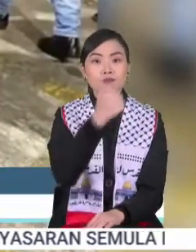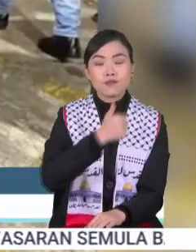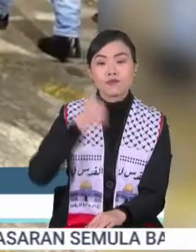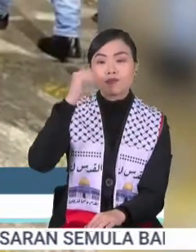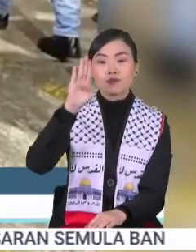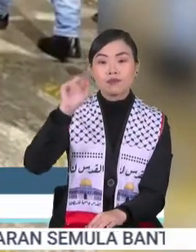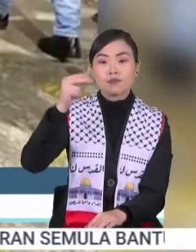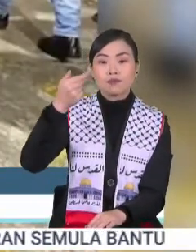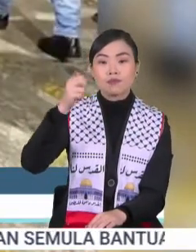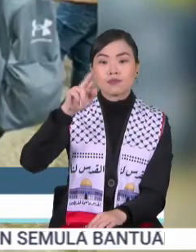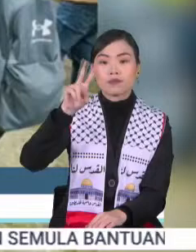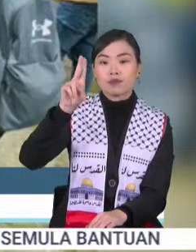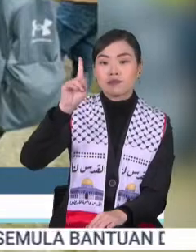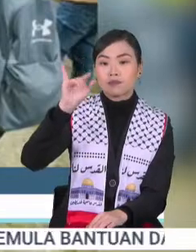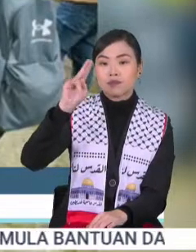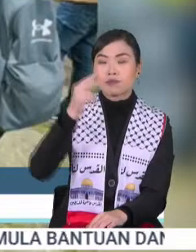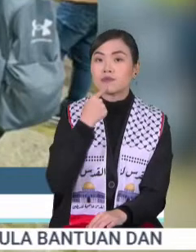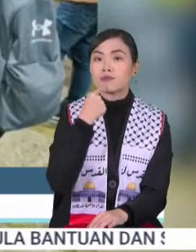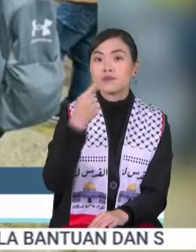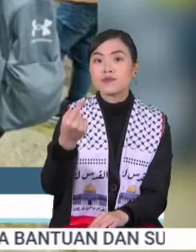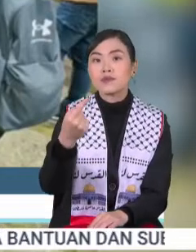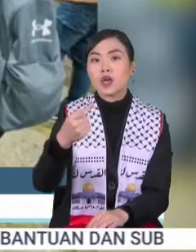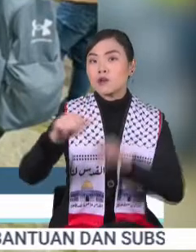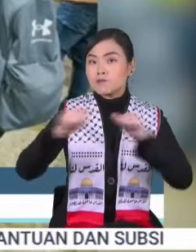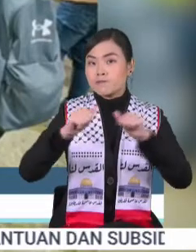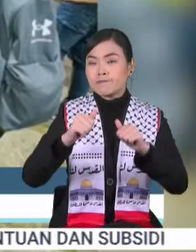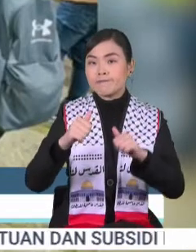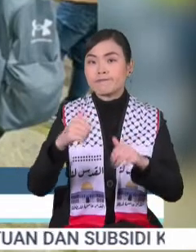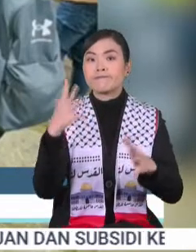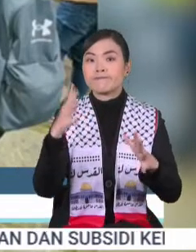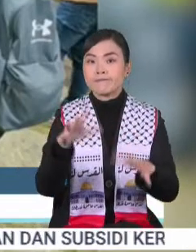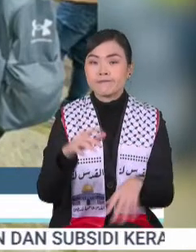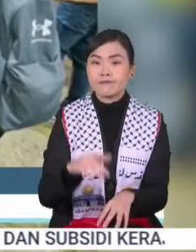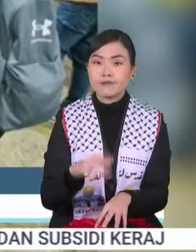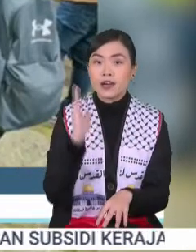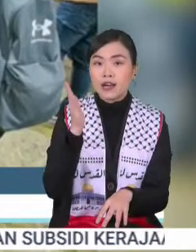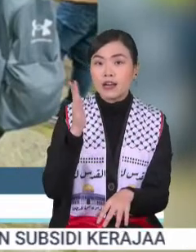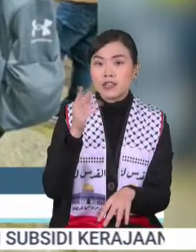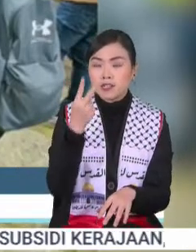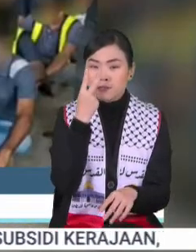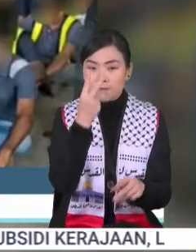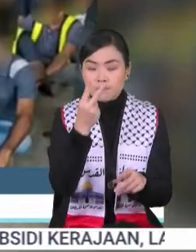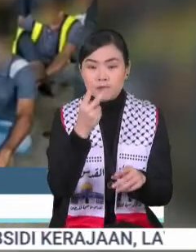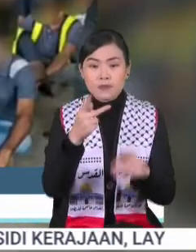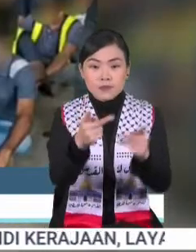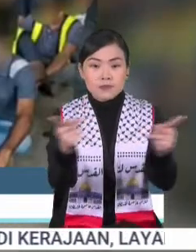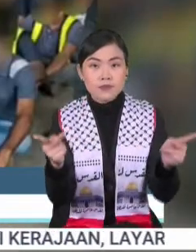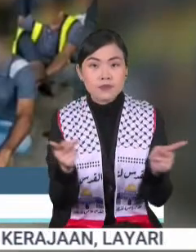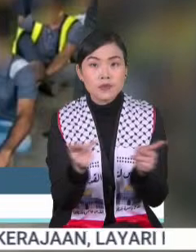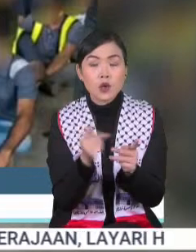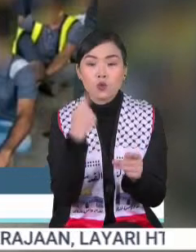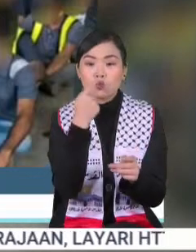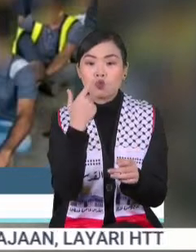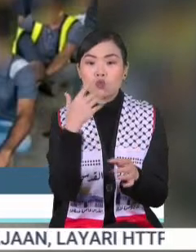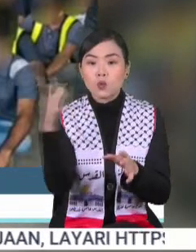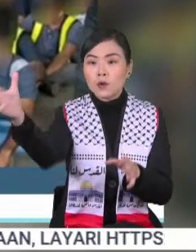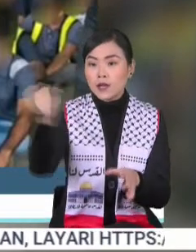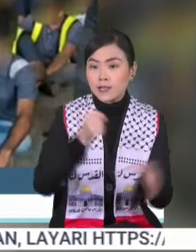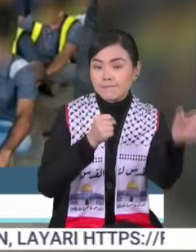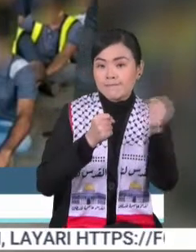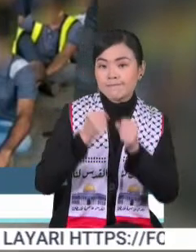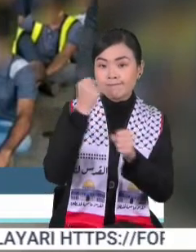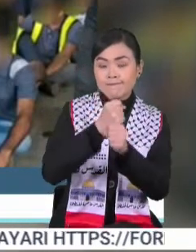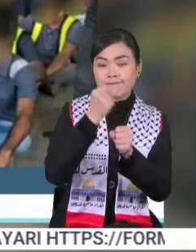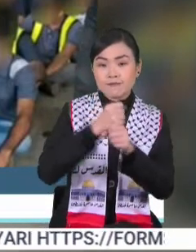Baharuddin Taha berkata tindakan diambil susulan aduan awam diterima menyatakan premis berkenaan menggajikan warga asing diyaki tidak